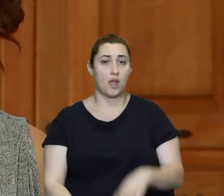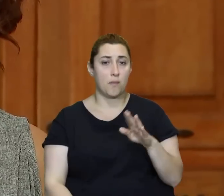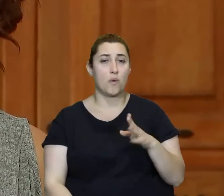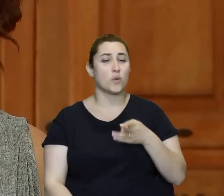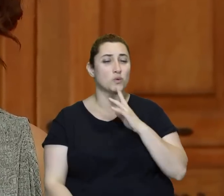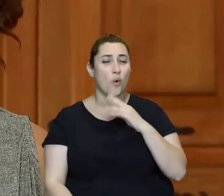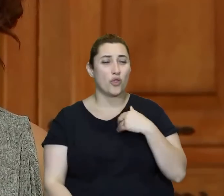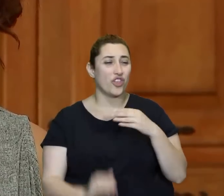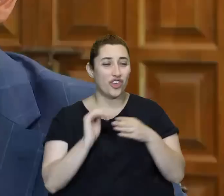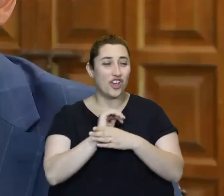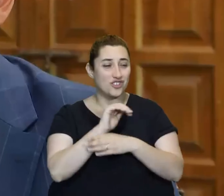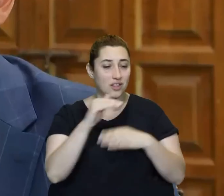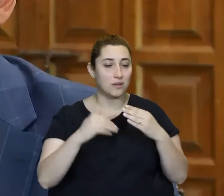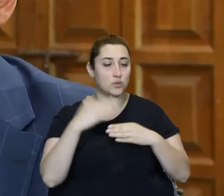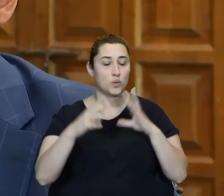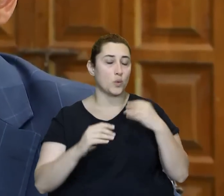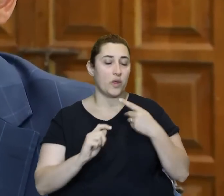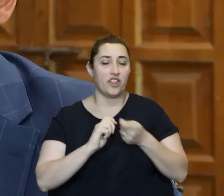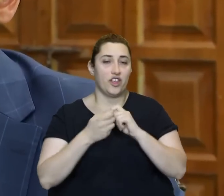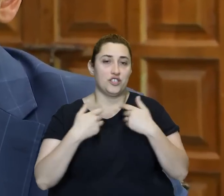Ama son yaşadıklarım çok etkiledi beni.